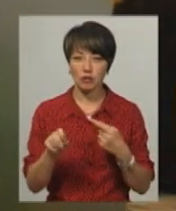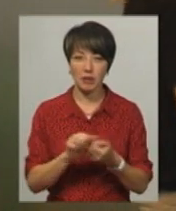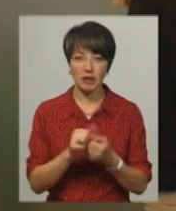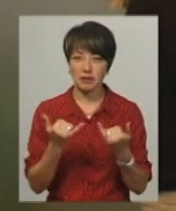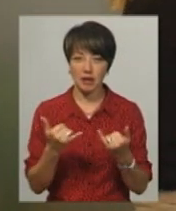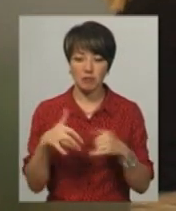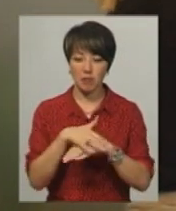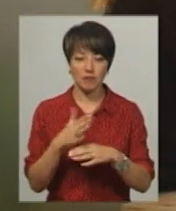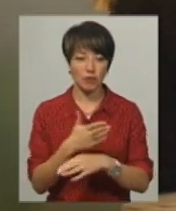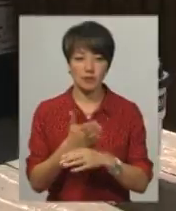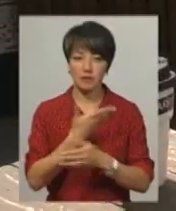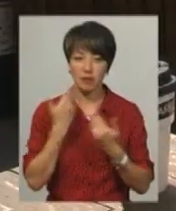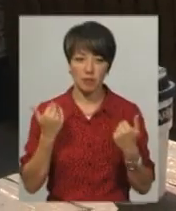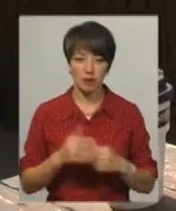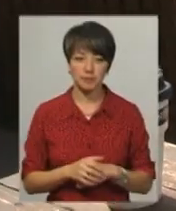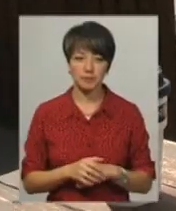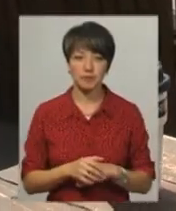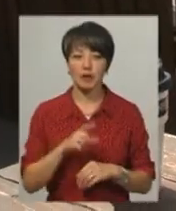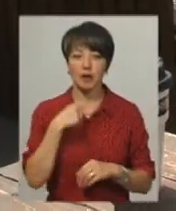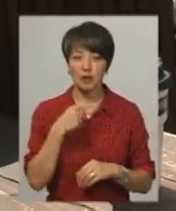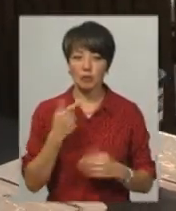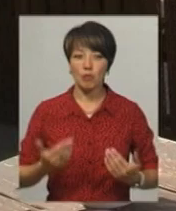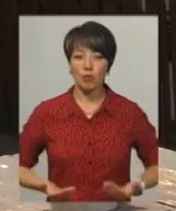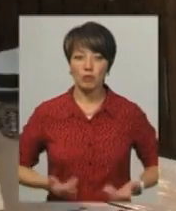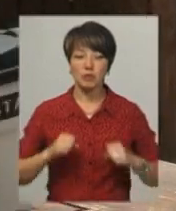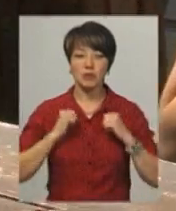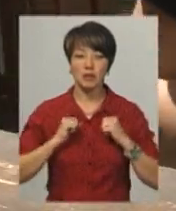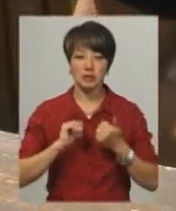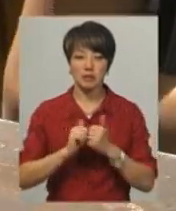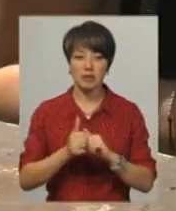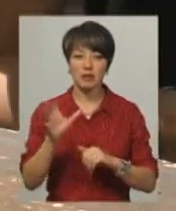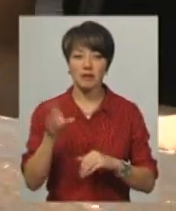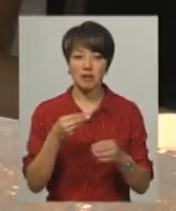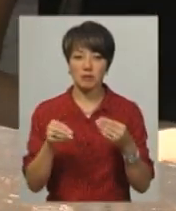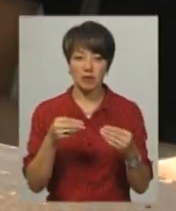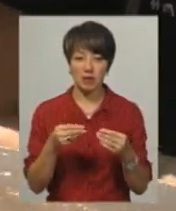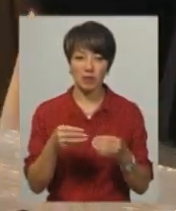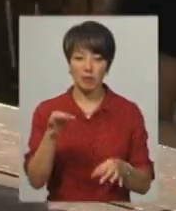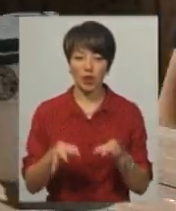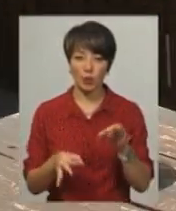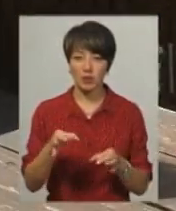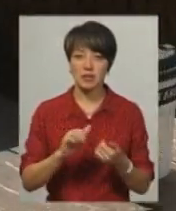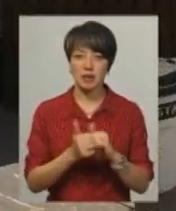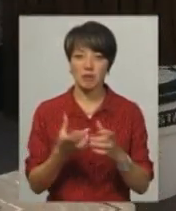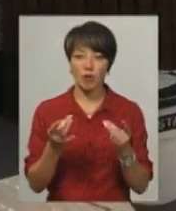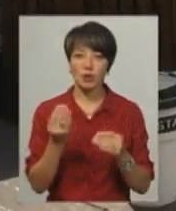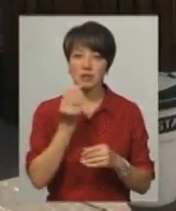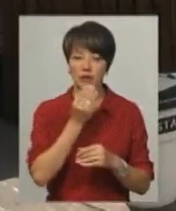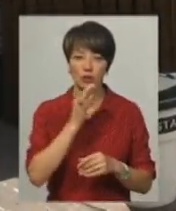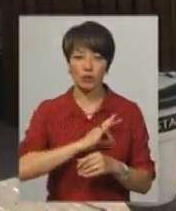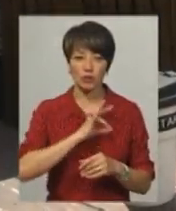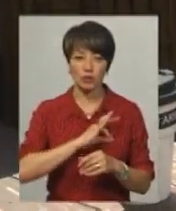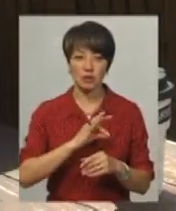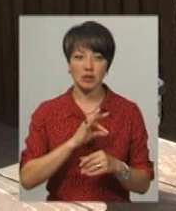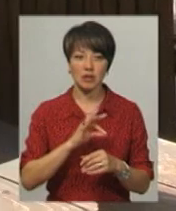наразі в масовому виробництві немає. Леся Романюк каже, у побуті намагається замінити весь поліетилен органікою. Замість вологих серветок вона